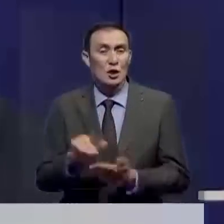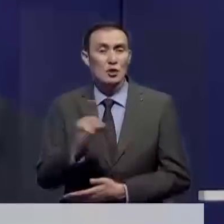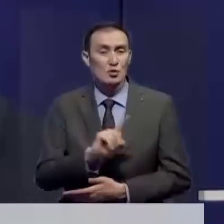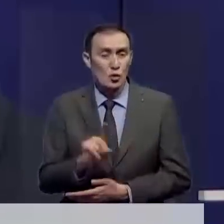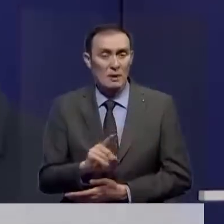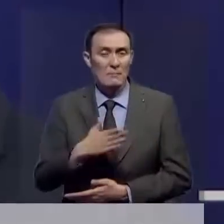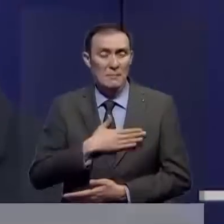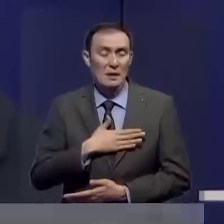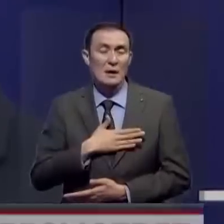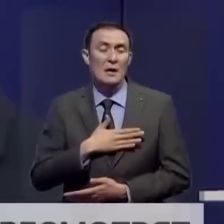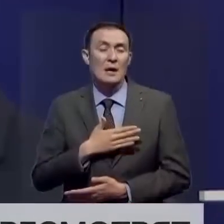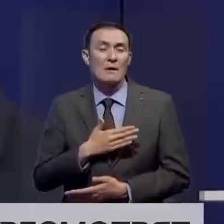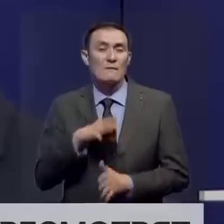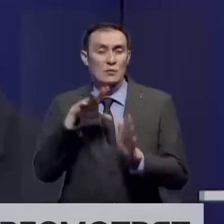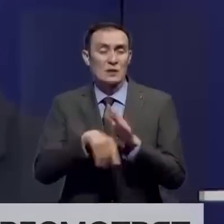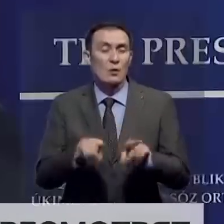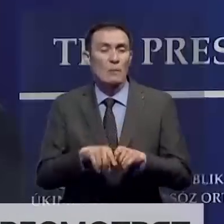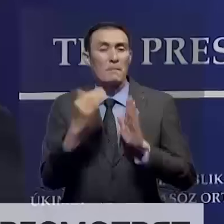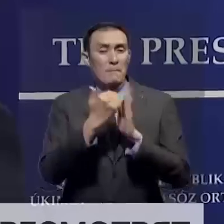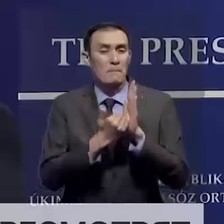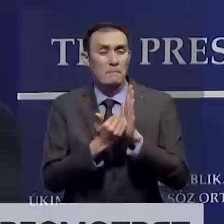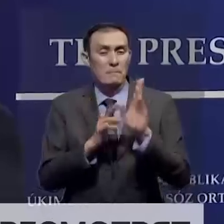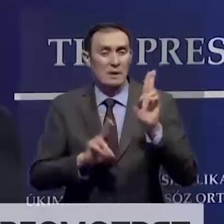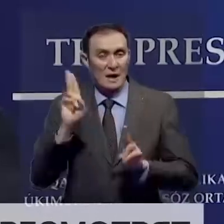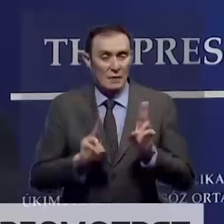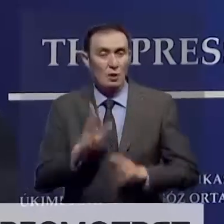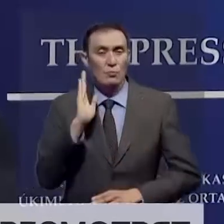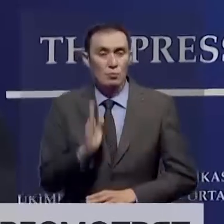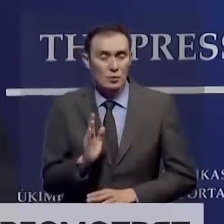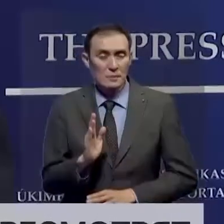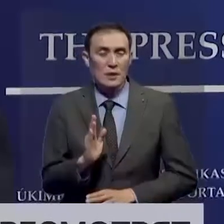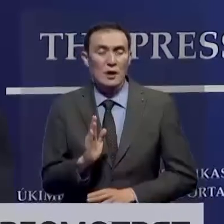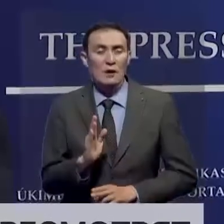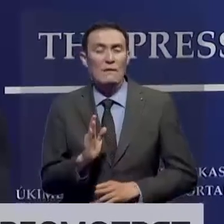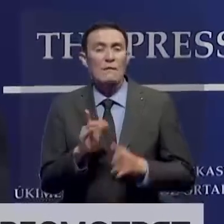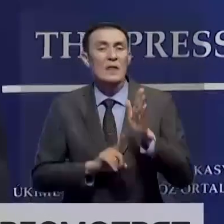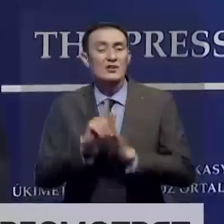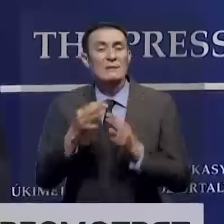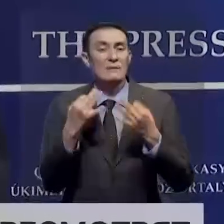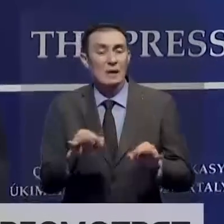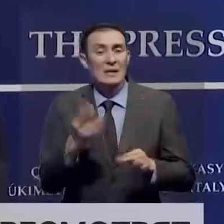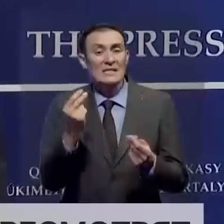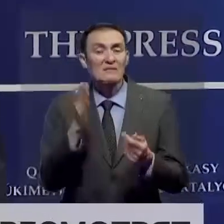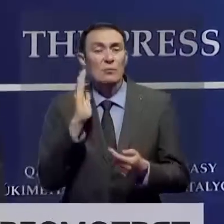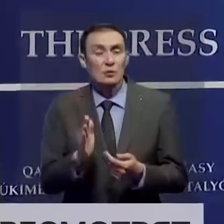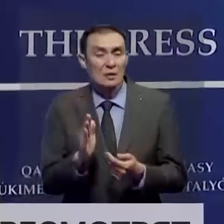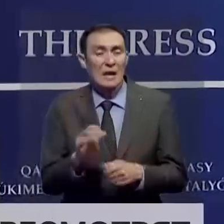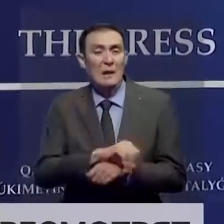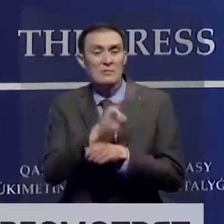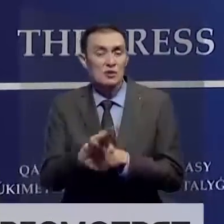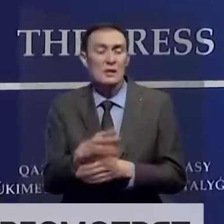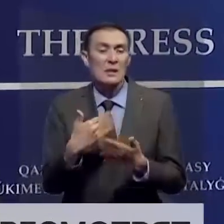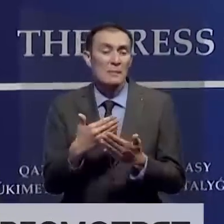чтобы мы предусматриваем такой механизм, что будем механизм запускать после того, как средства будет